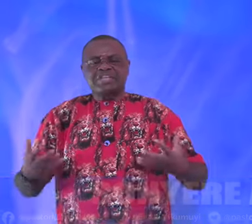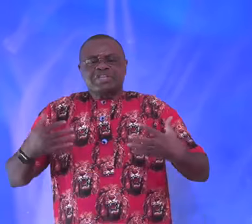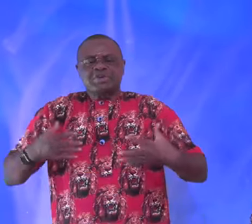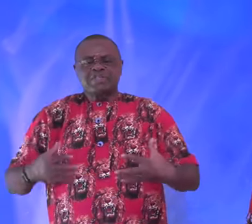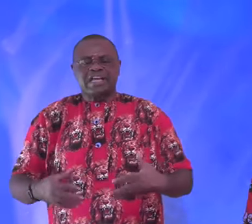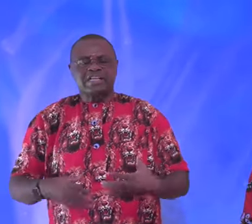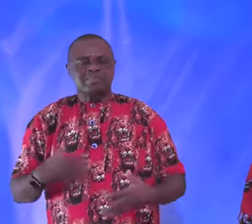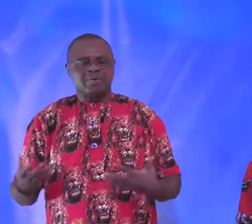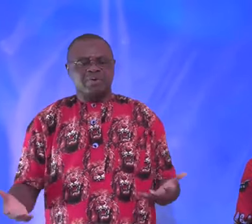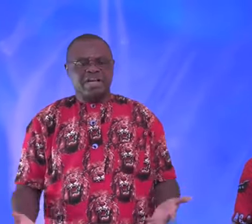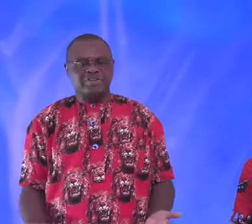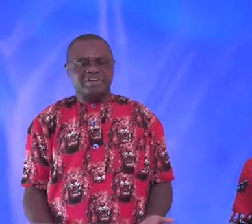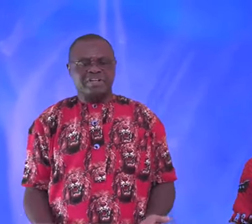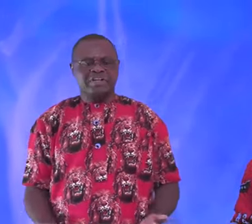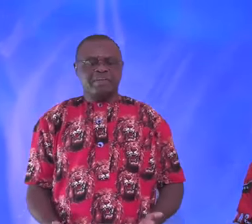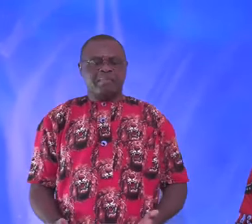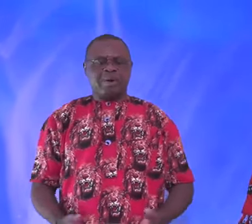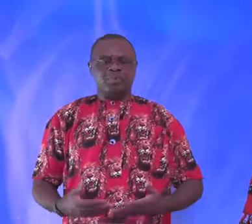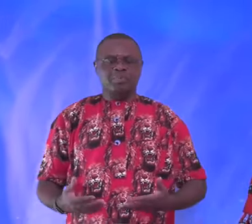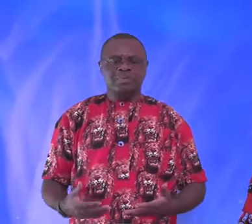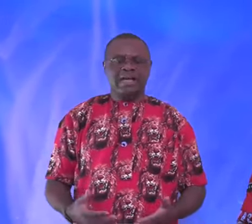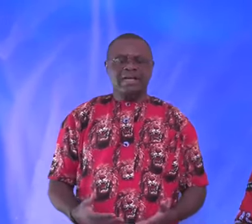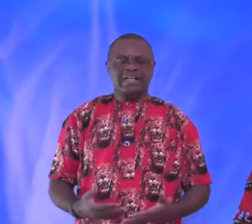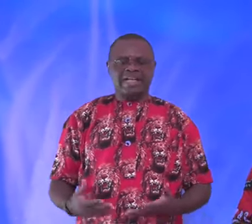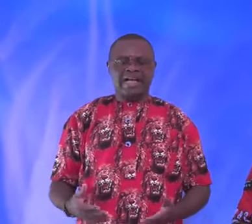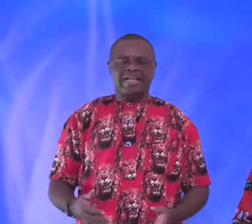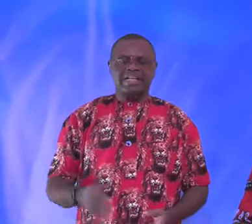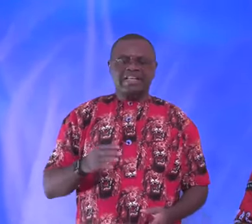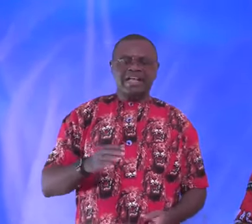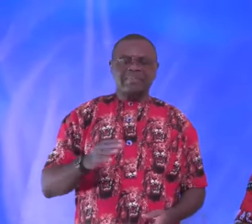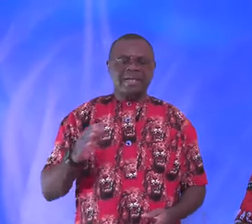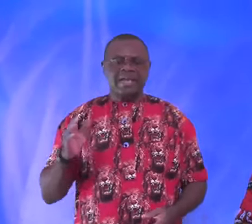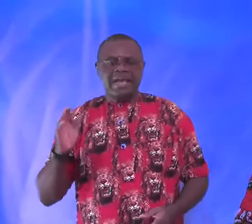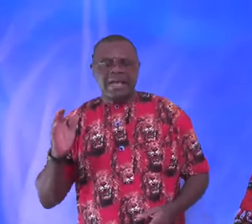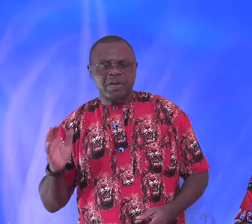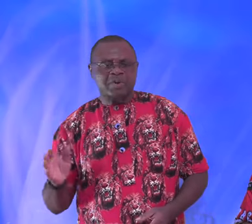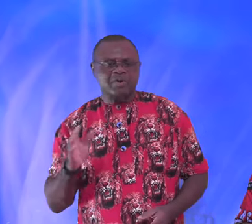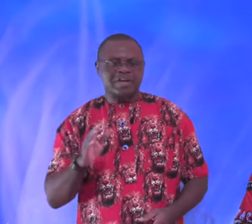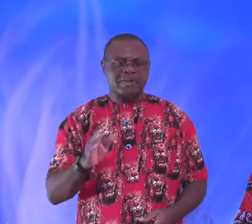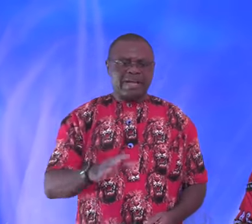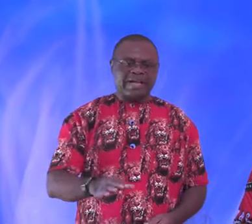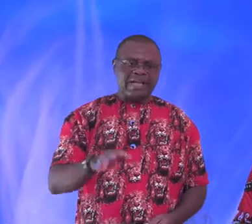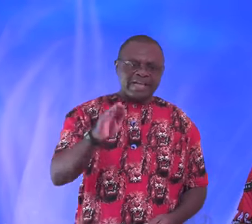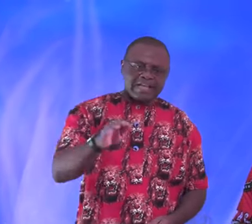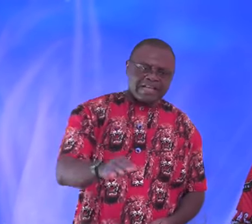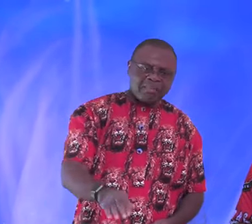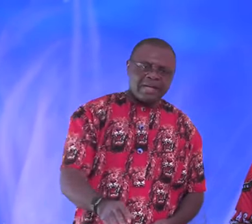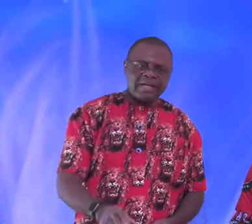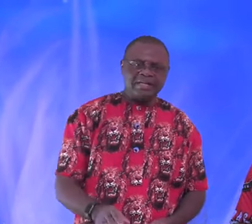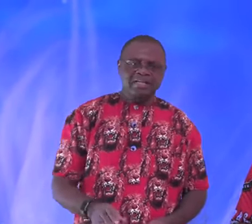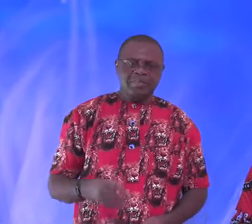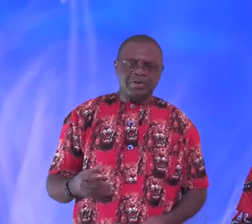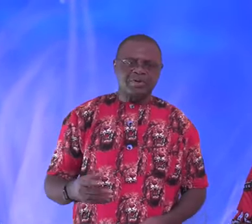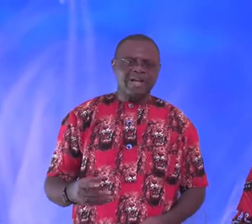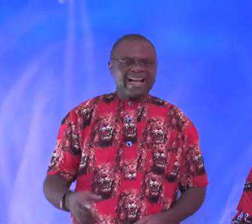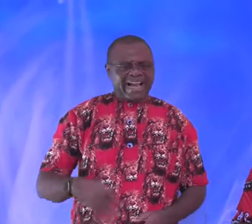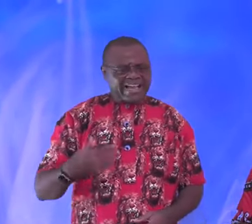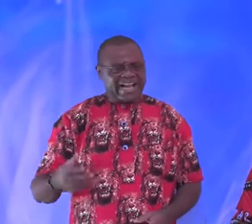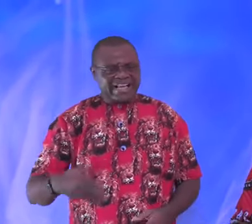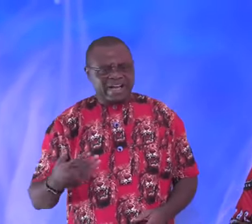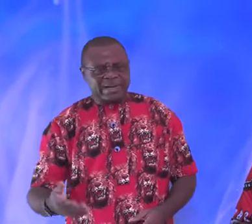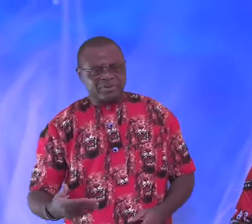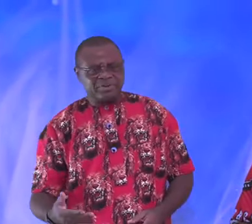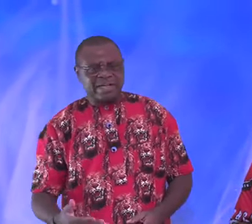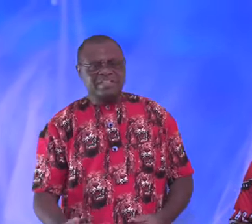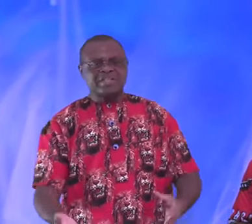mata ihe ije ozi anyị meworo na ndụ gị, ma kwupụta nke a n'ebe e nwere ohere maka ya na mgbada. Biko, ka